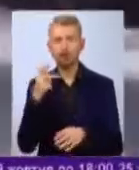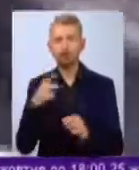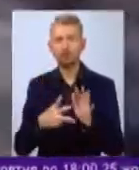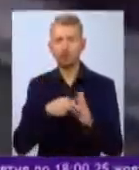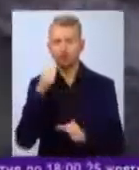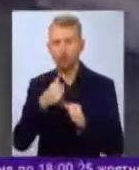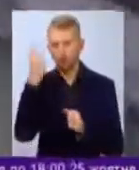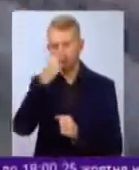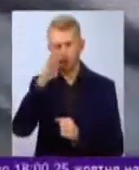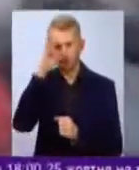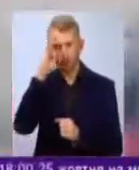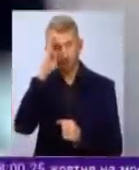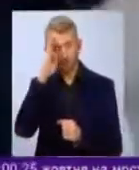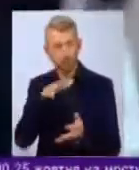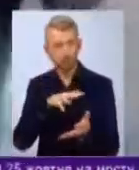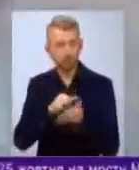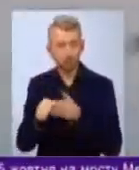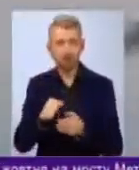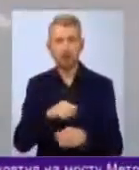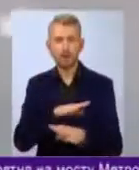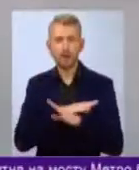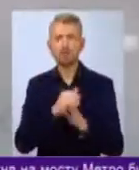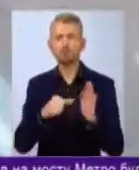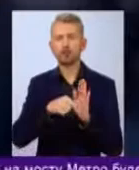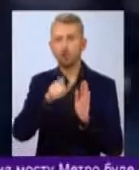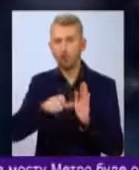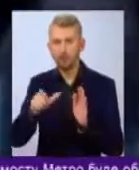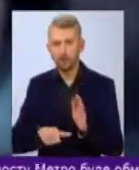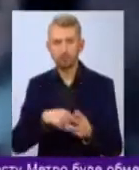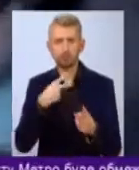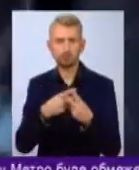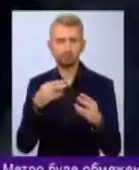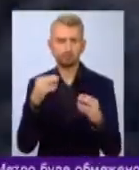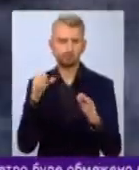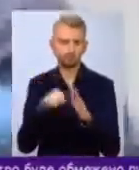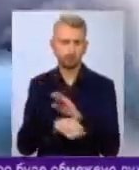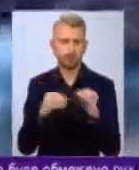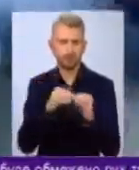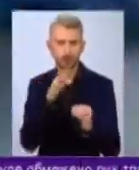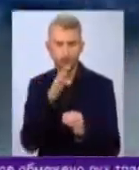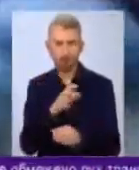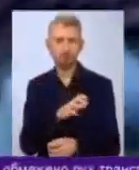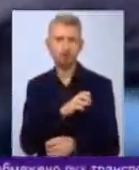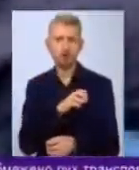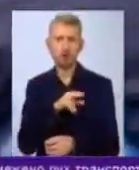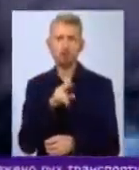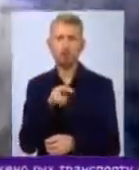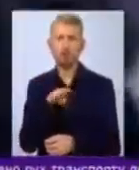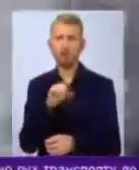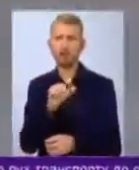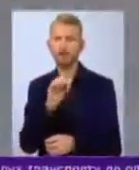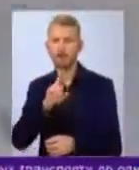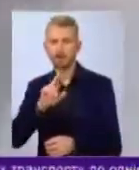році п'яний чоловік збив насмерть 6 осіб та сів за грати на 10 років. Йдеться про мажора Андрія Полтавця, який за кермом